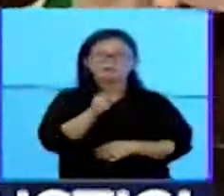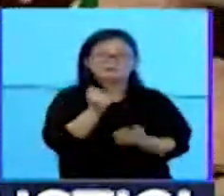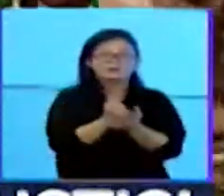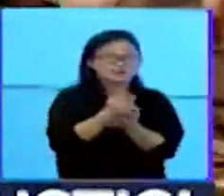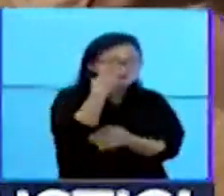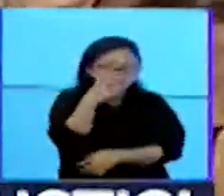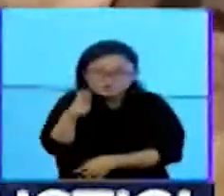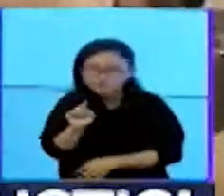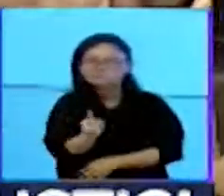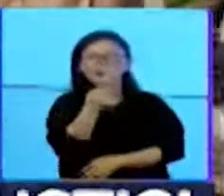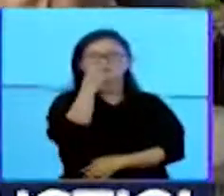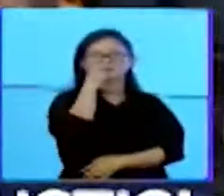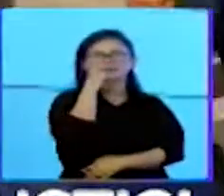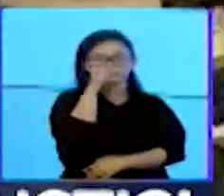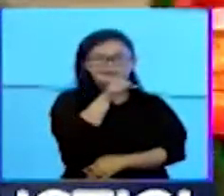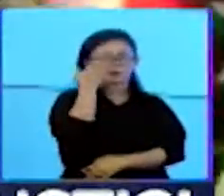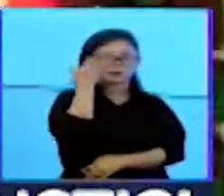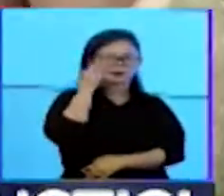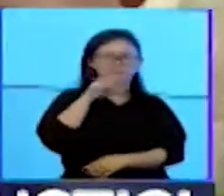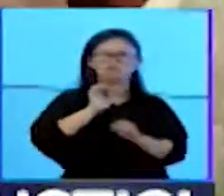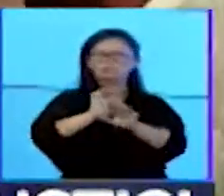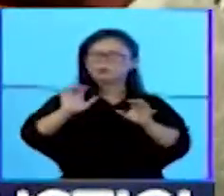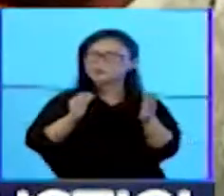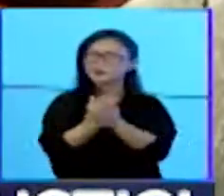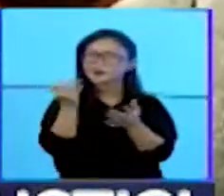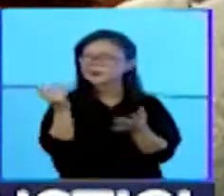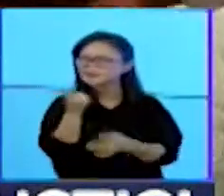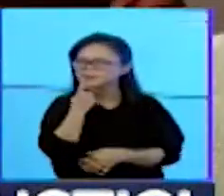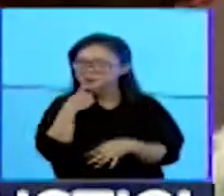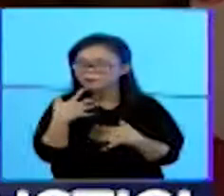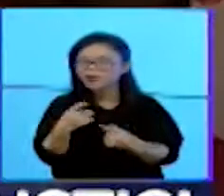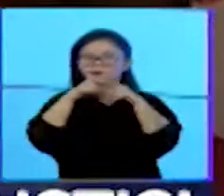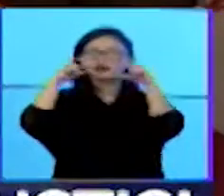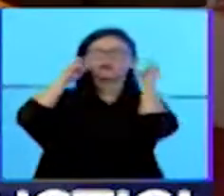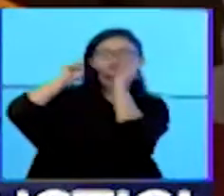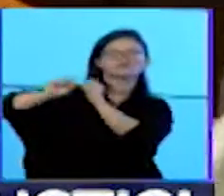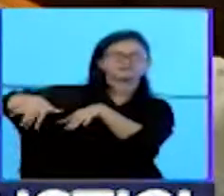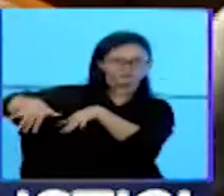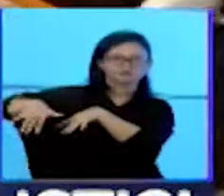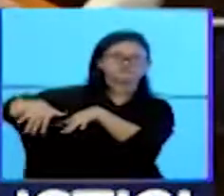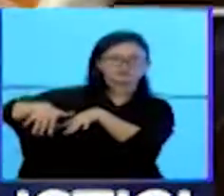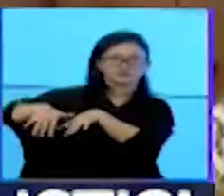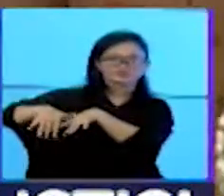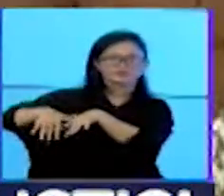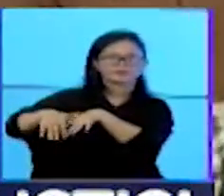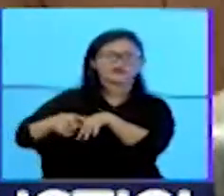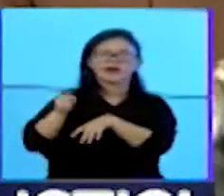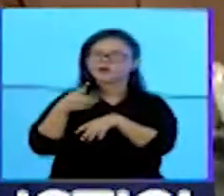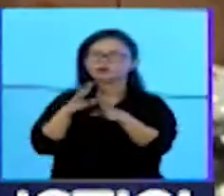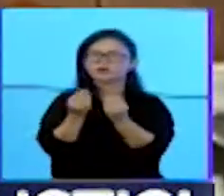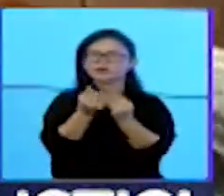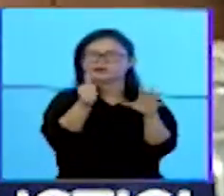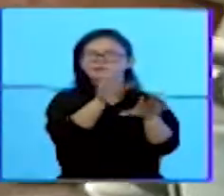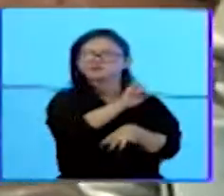14 September kemarin pelanggaran yang paling banyak ditemukan yaitu warga yang tidak mengenakan masker lebih dari 6000